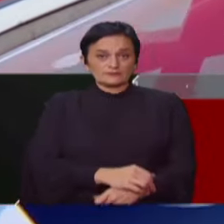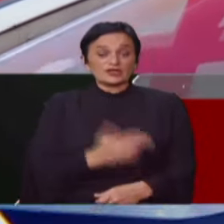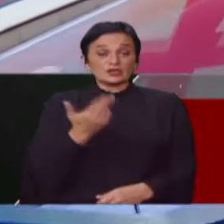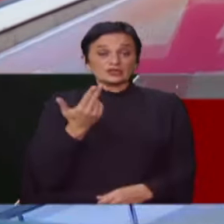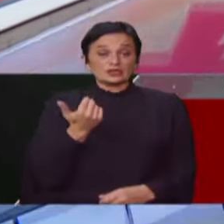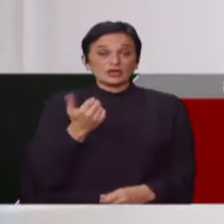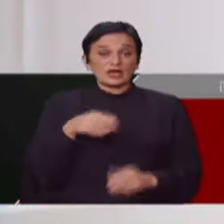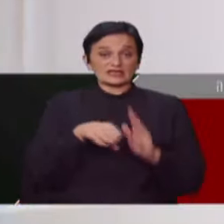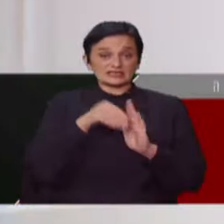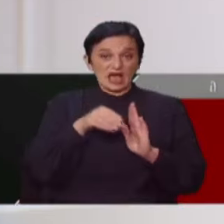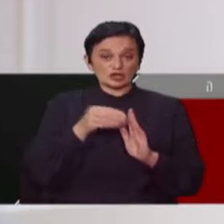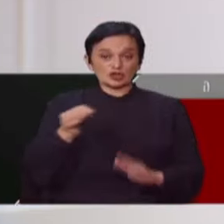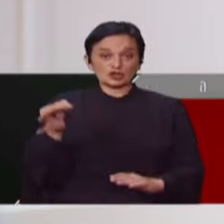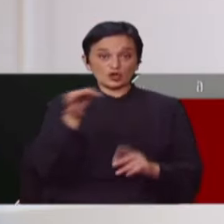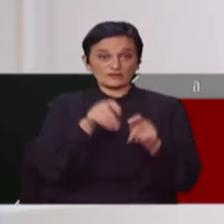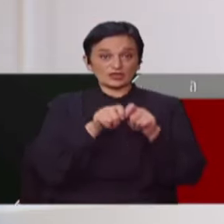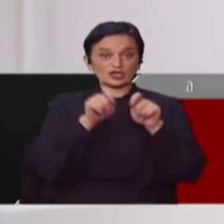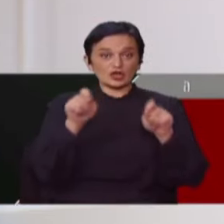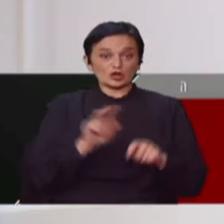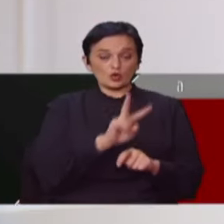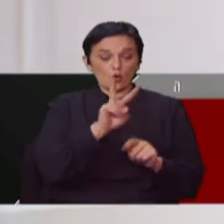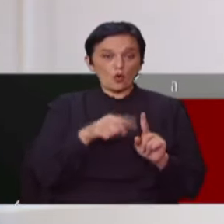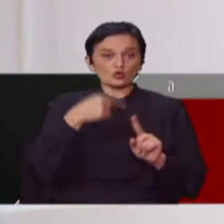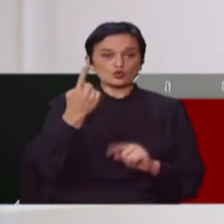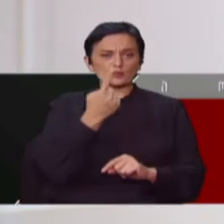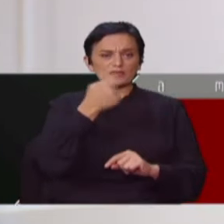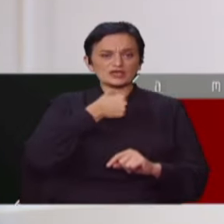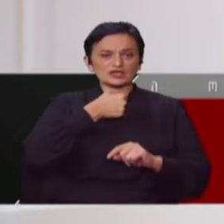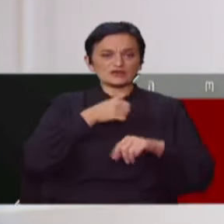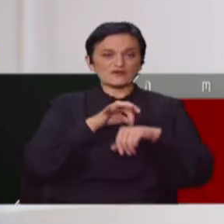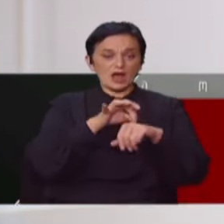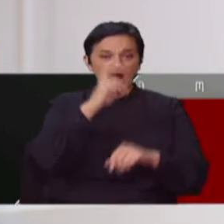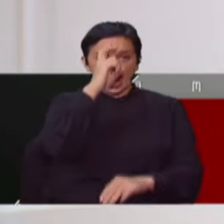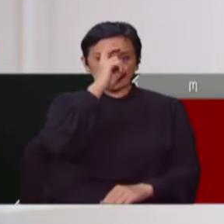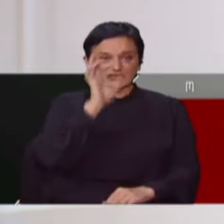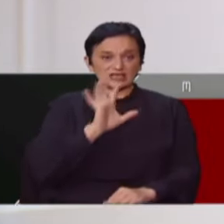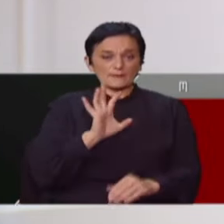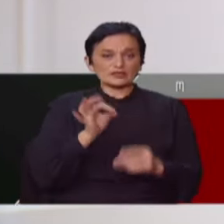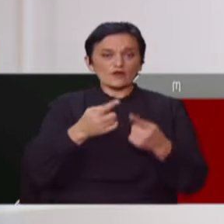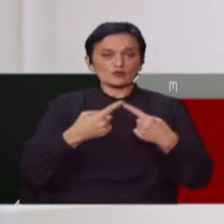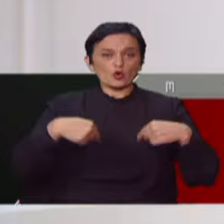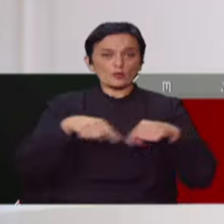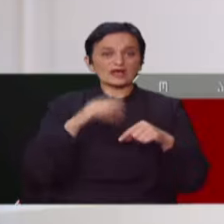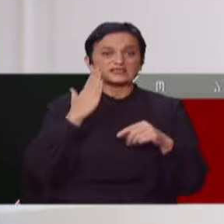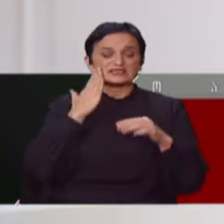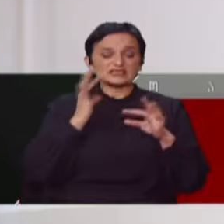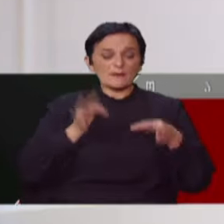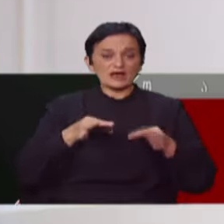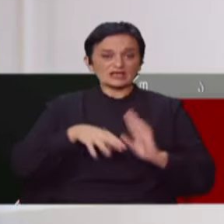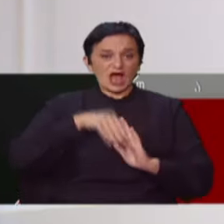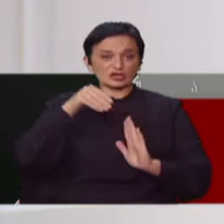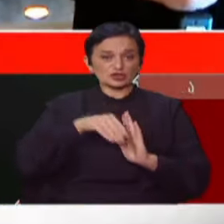Iar Mariam Sarcheanu ubnebis gahsnida norsaici pirueli briefingi gamerta arasam torobo organizația samartian